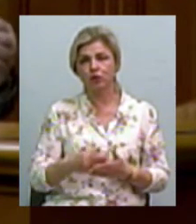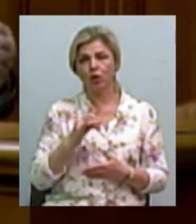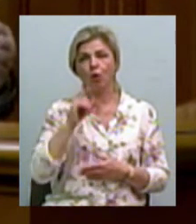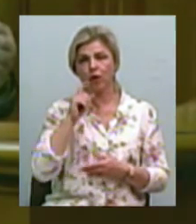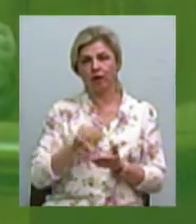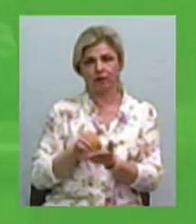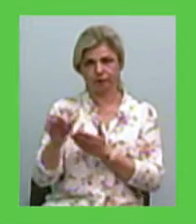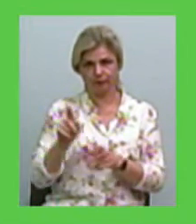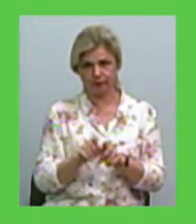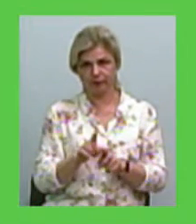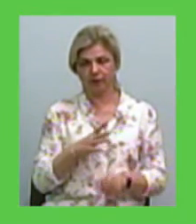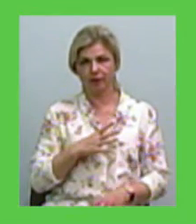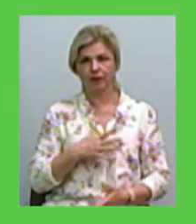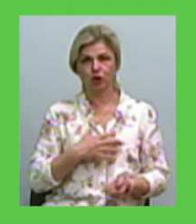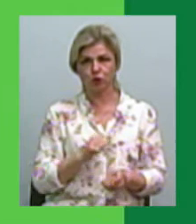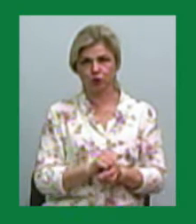відсіч.